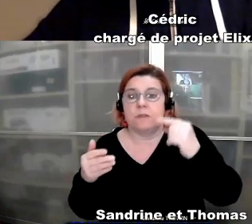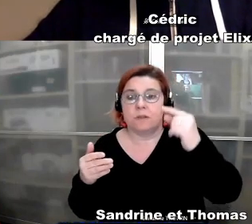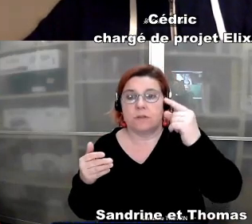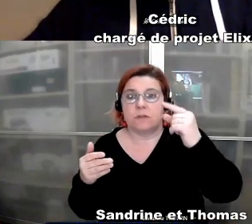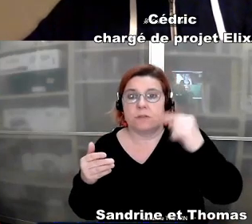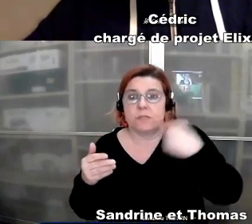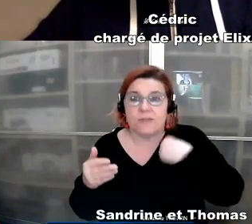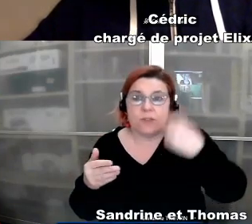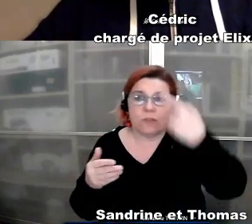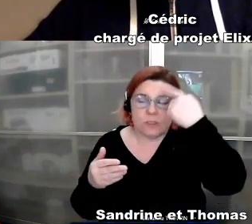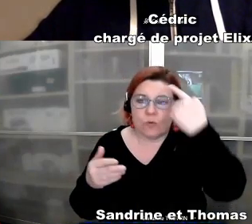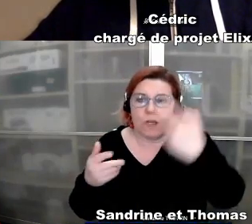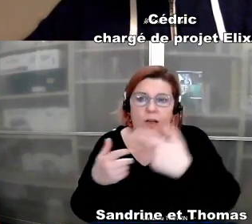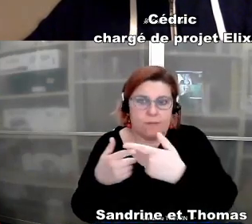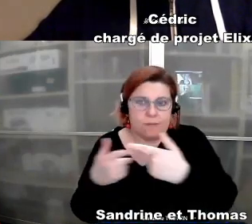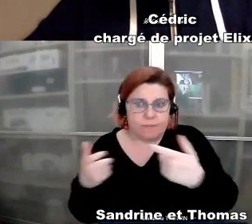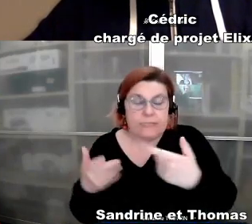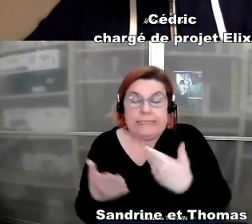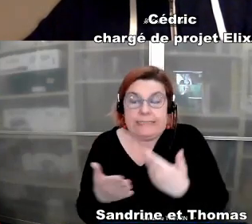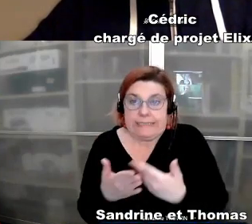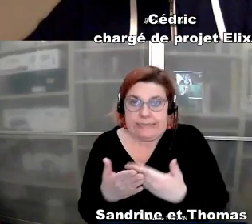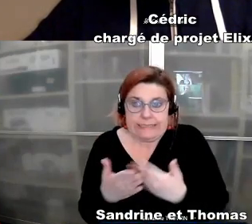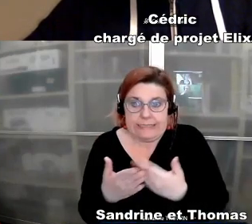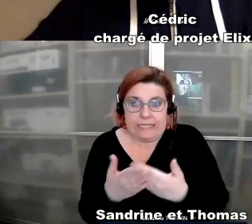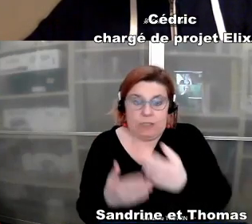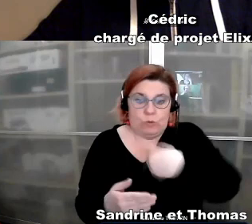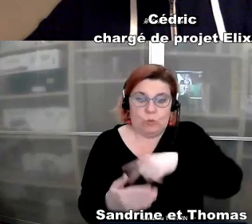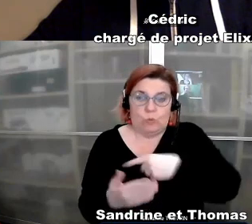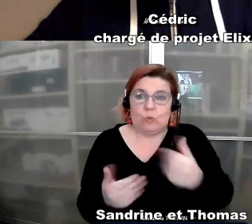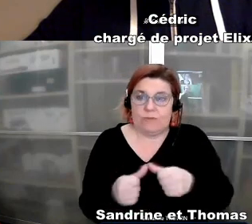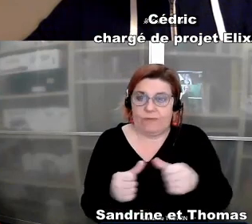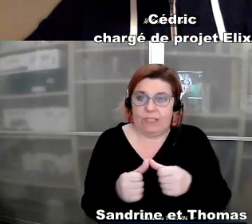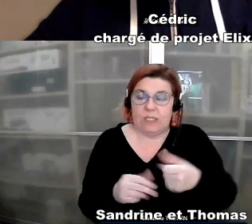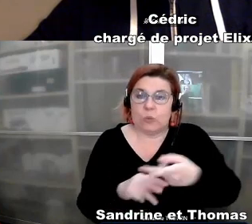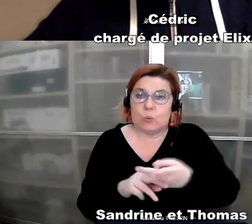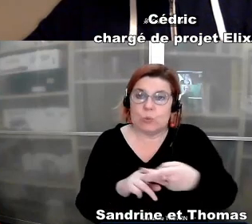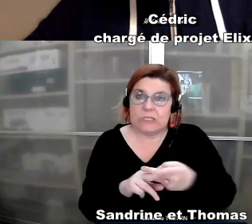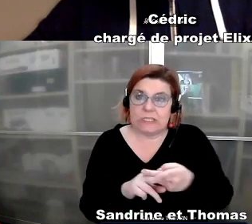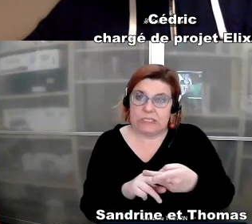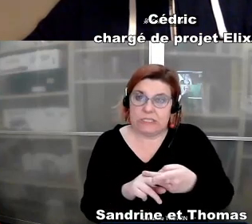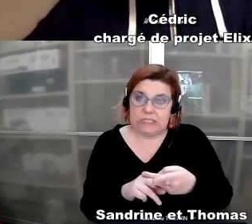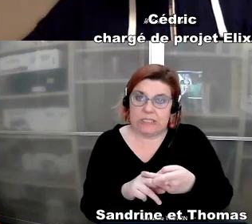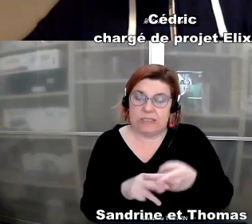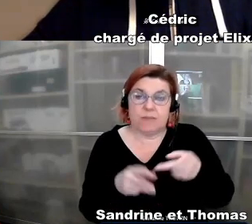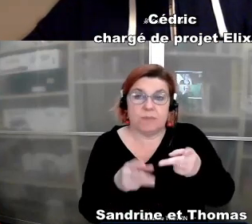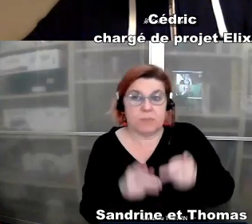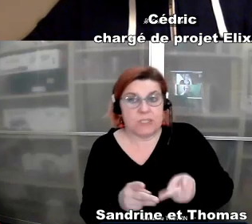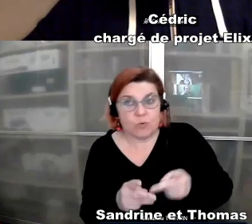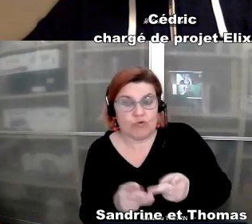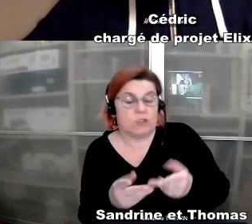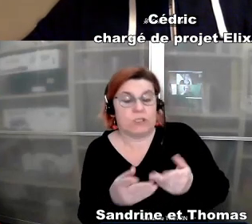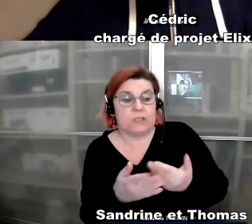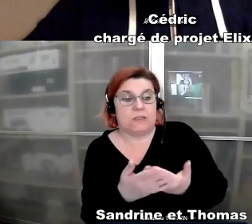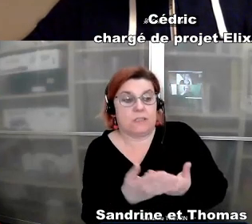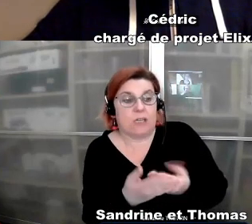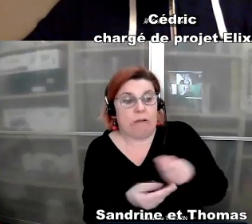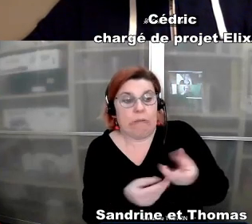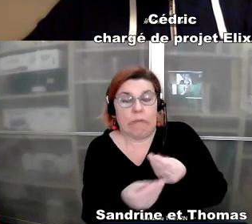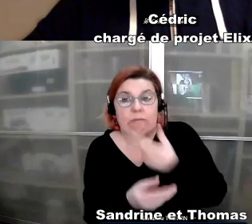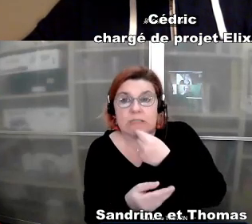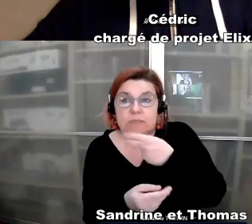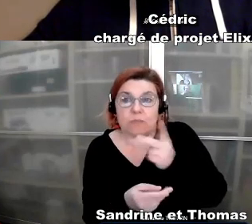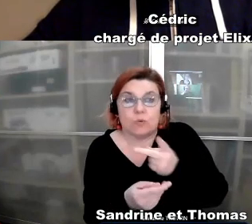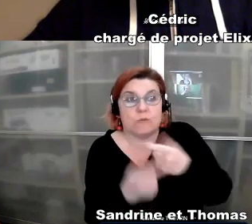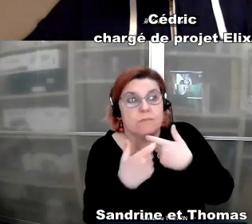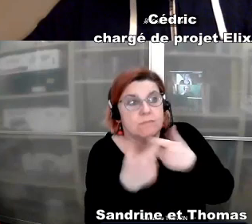Et donc pour ça, on conçoit des outils et des dispositifs pédagogiques qui vont faciliter l'accès à l'information,